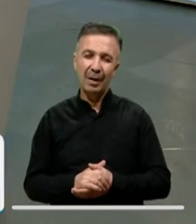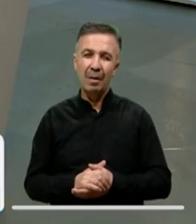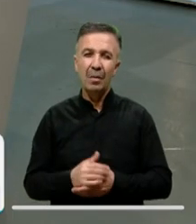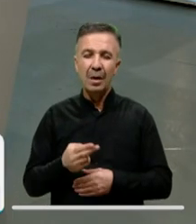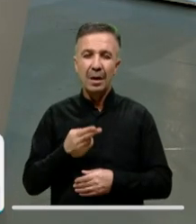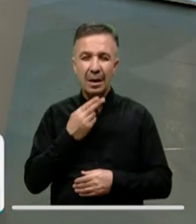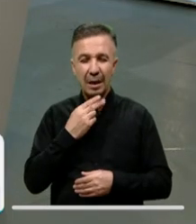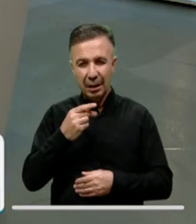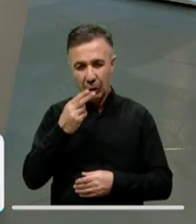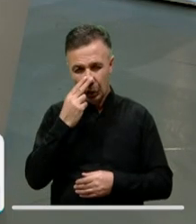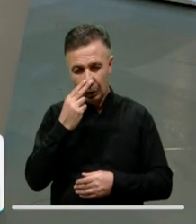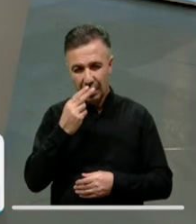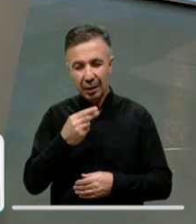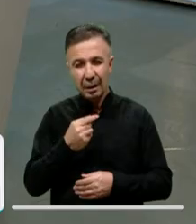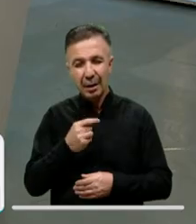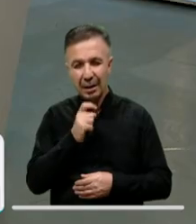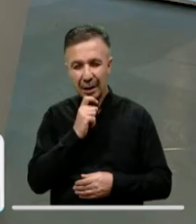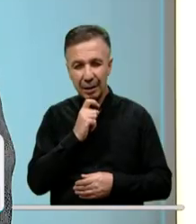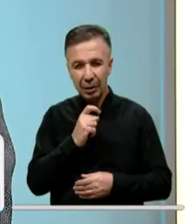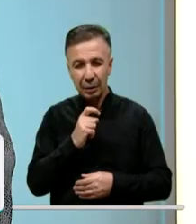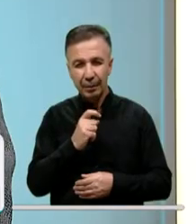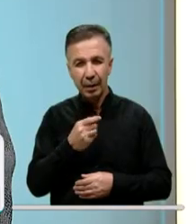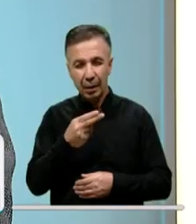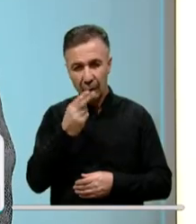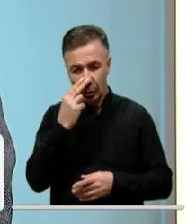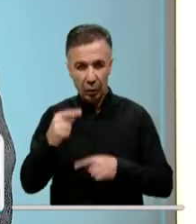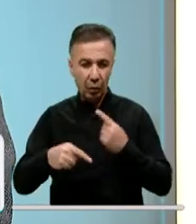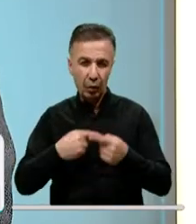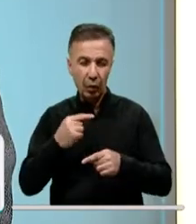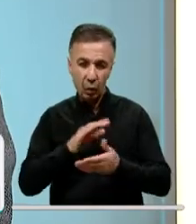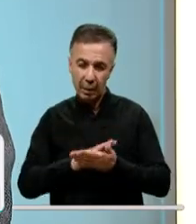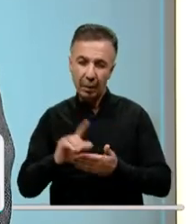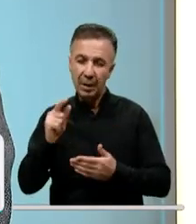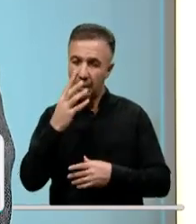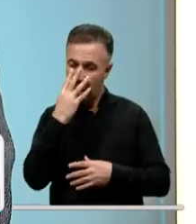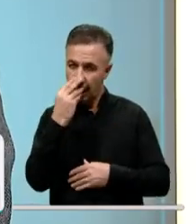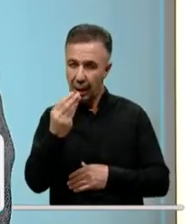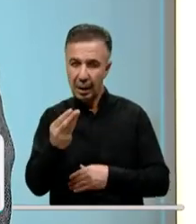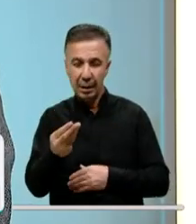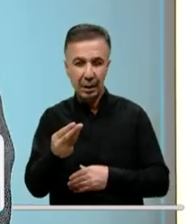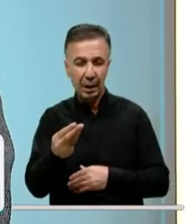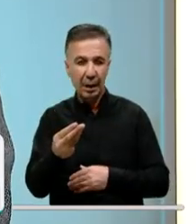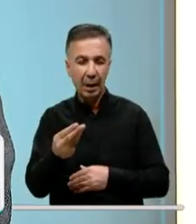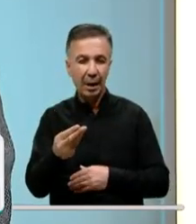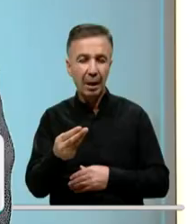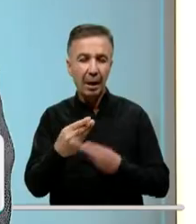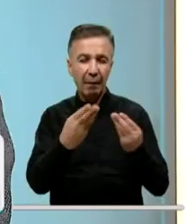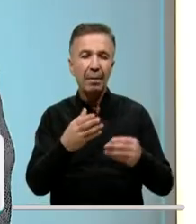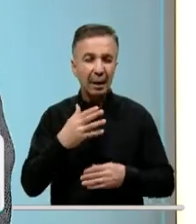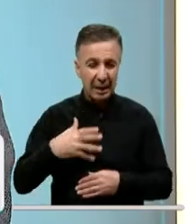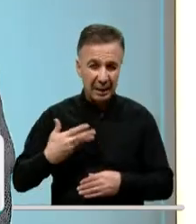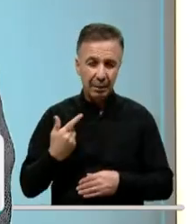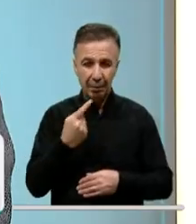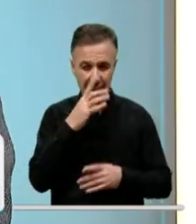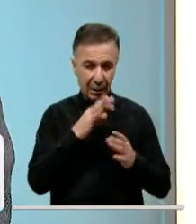örfü düzeltmemiz gerekiyor. Yani hediye hediyedir. Hediye hediyedir. Eğer hediye götürmek istemeyen bir kimse, borç